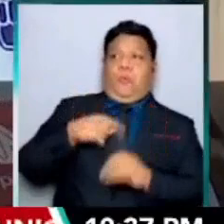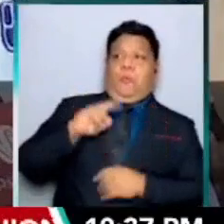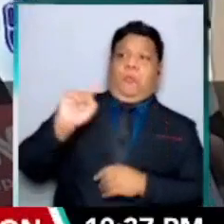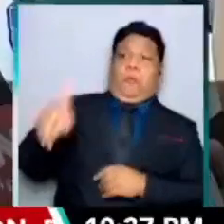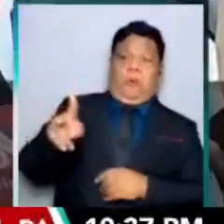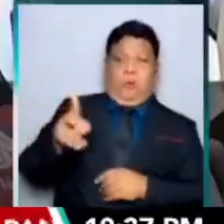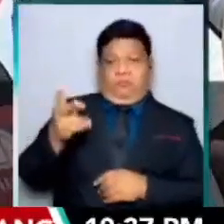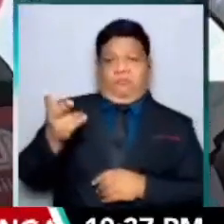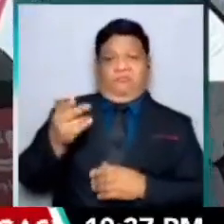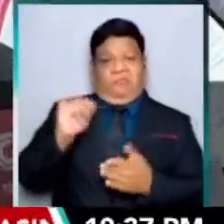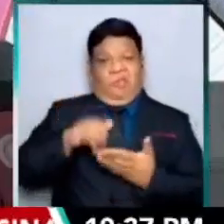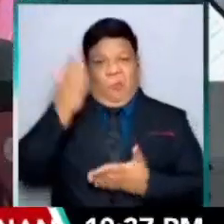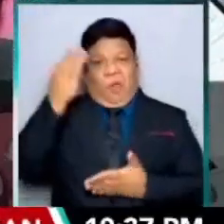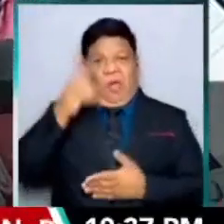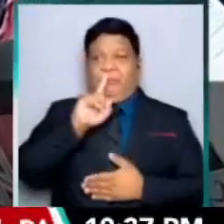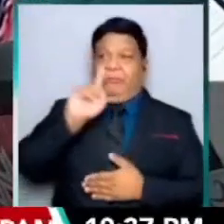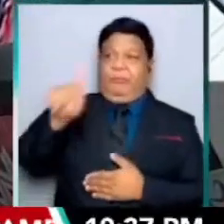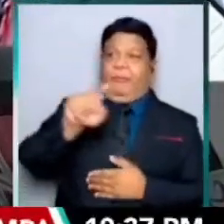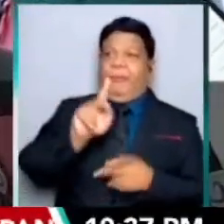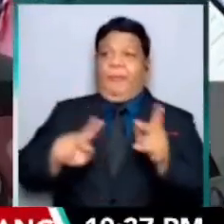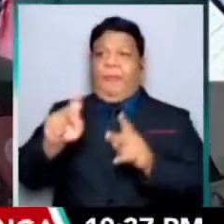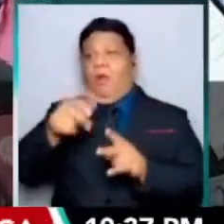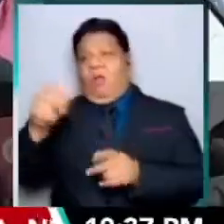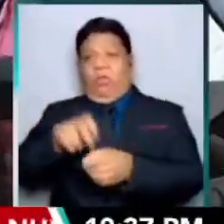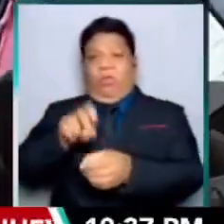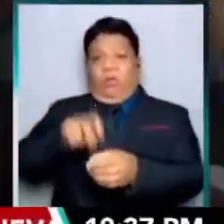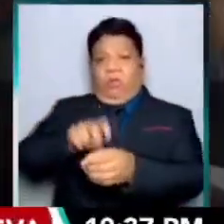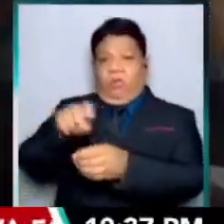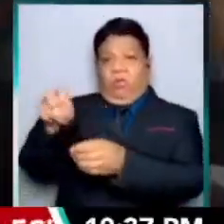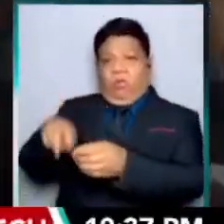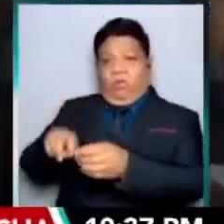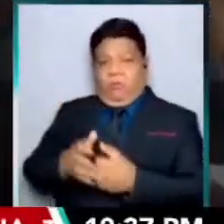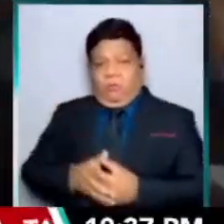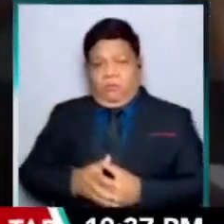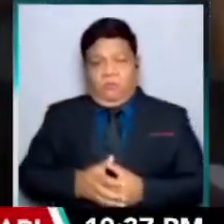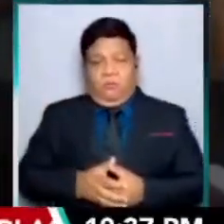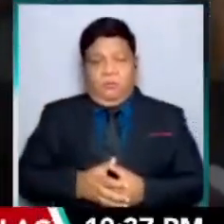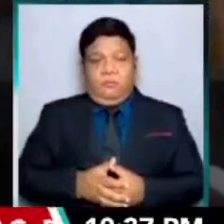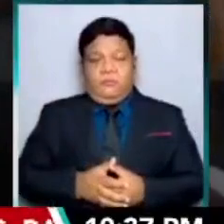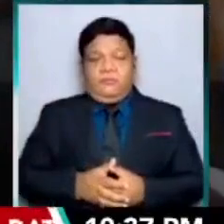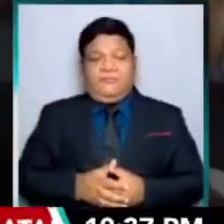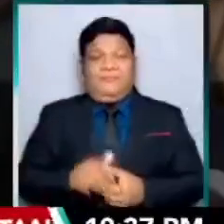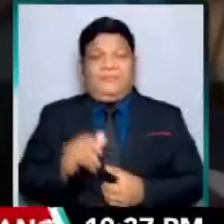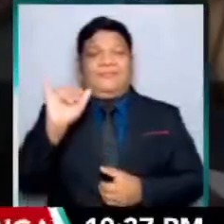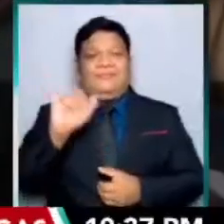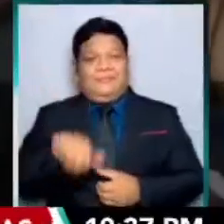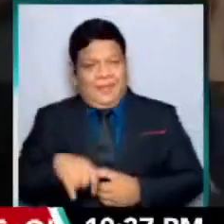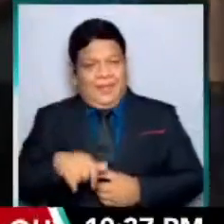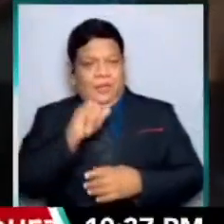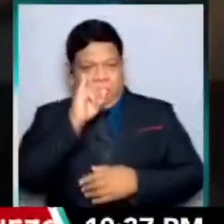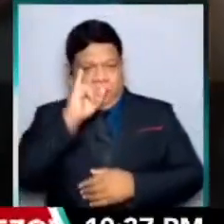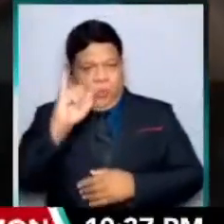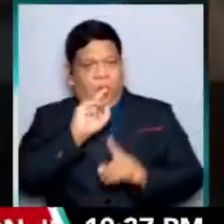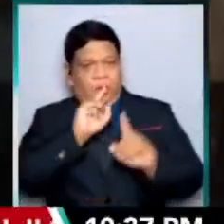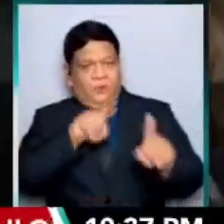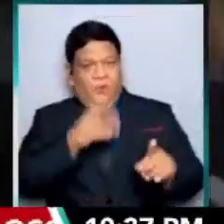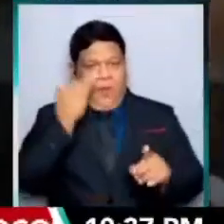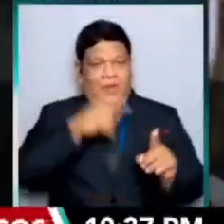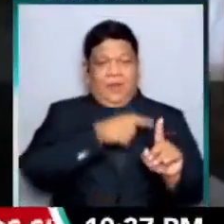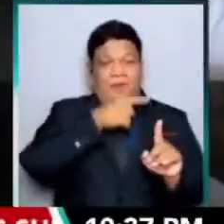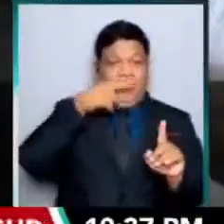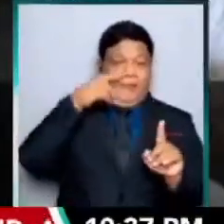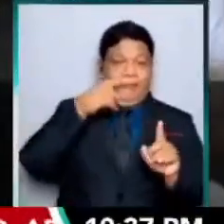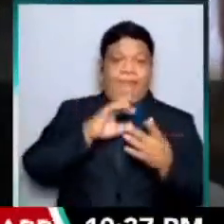ng withdrawal ng iba nila kalaban. Tugon yan ni Moreno sa sinabi ni Robredo na hindi niya papatulan ng